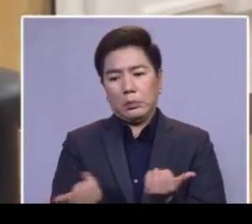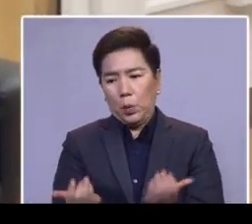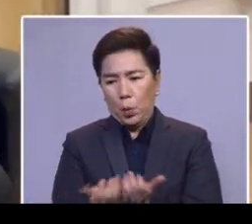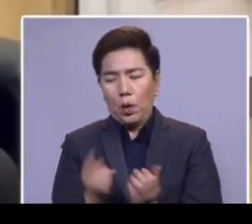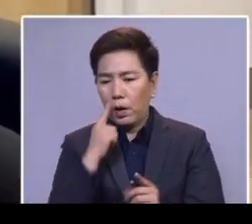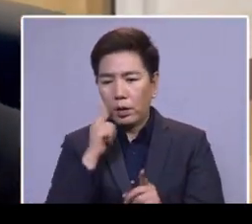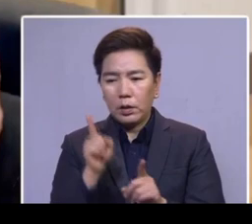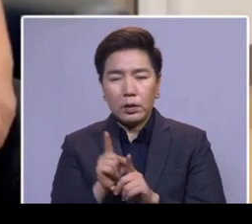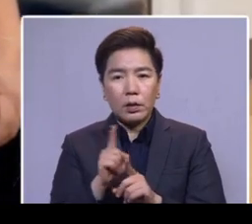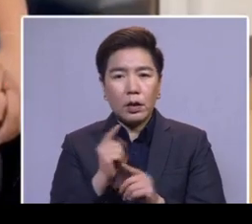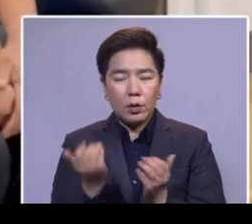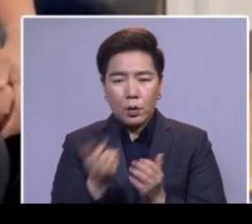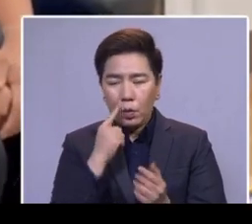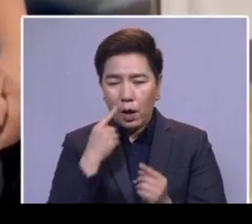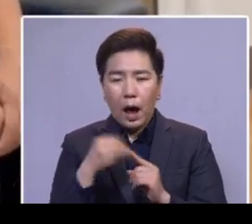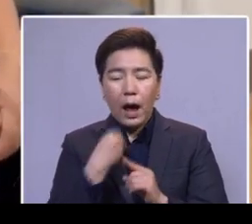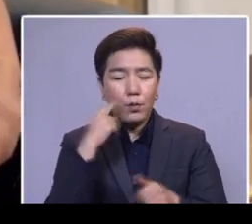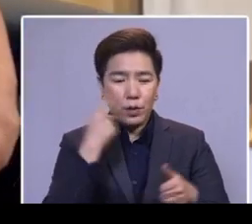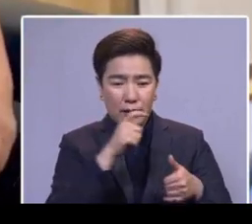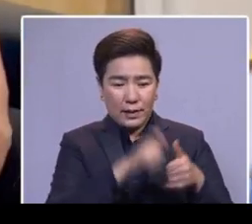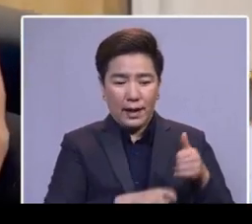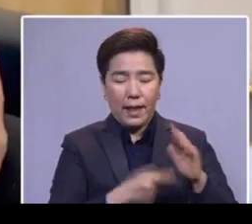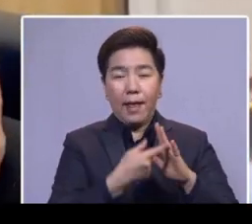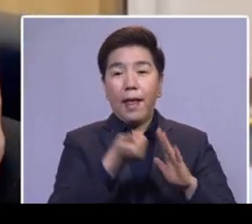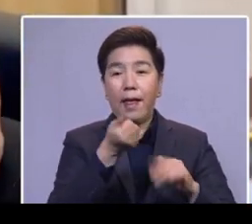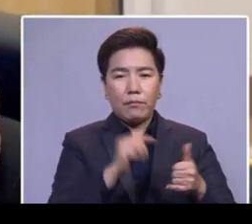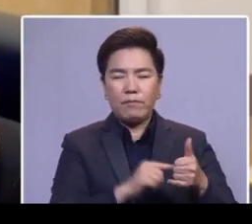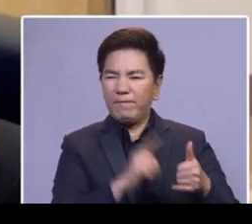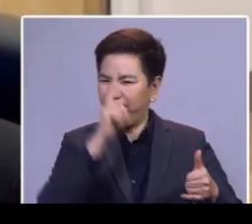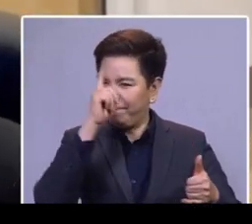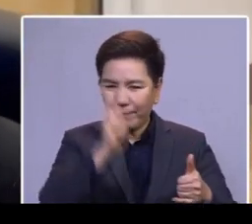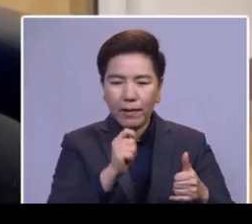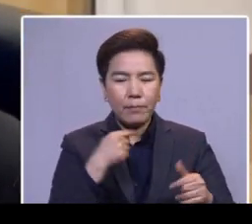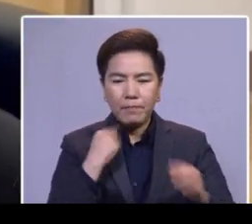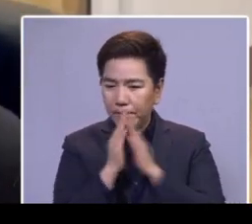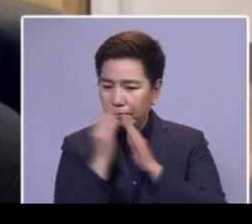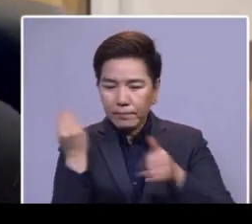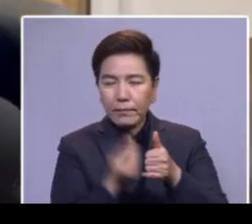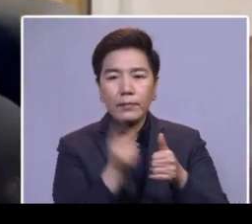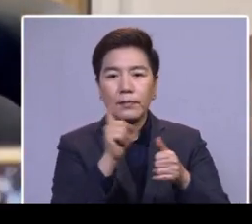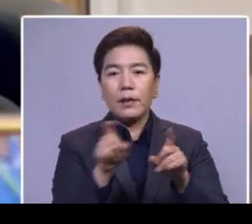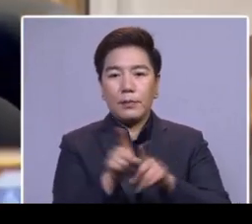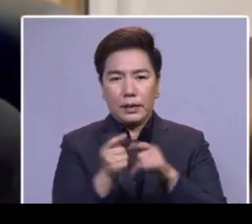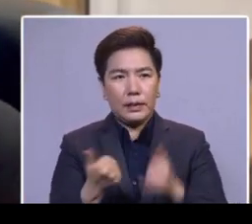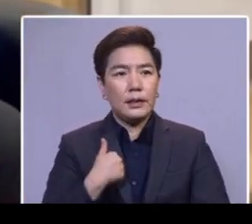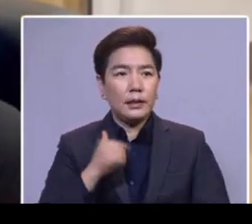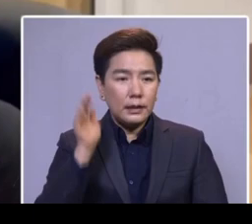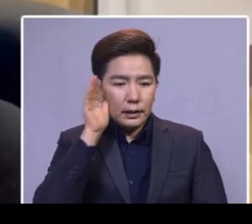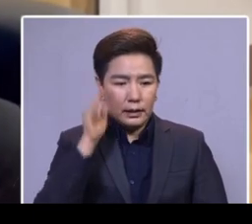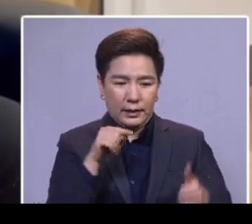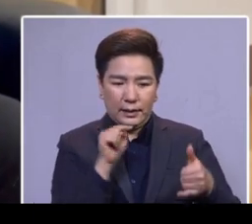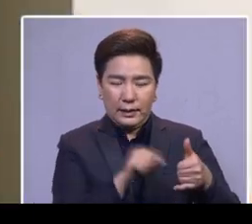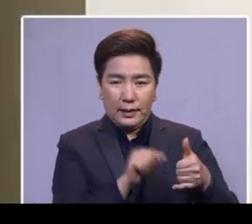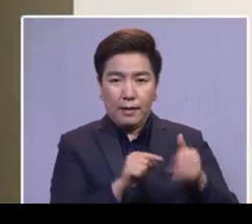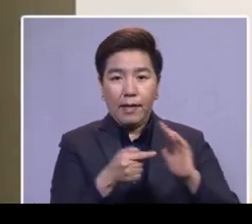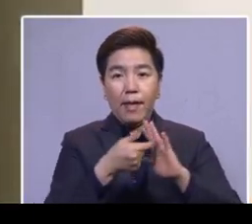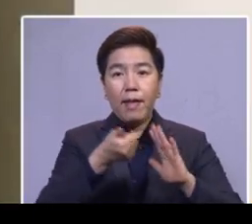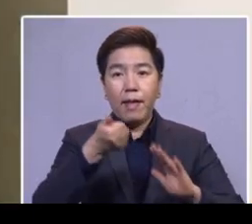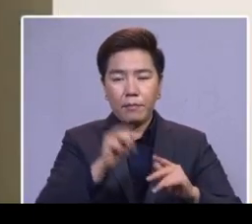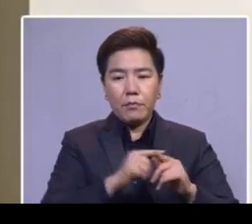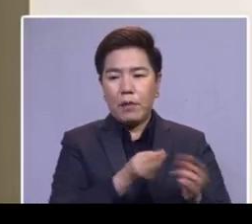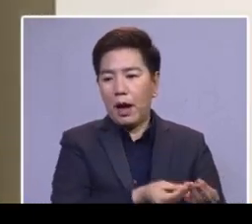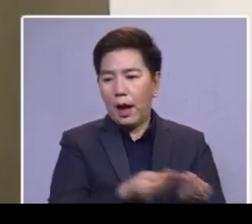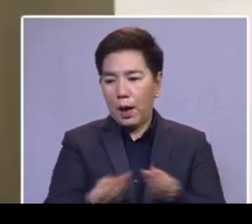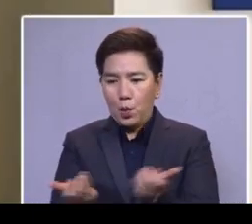ได้รับโทษประหารอยากให้นางสาวแอมนะคะได้รับโทษประหารสูงสุดส่วนตัวยังเชื่อว่าแอมค่ะทำให้ลูกสาวเนี่ย